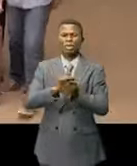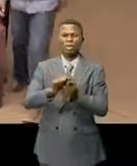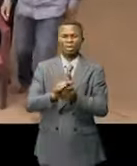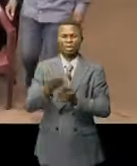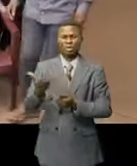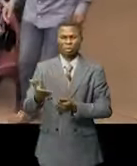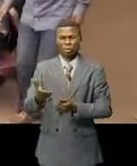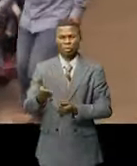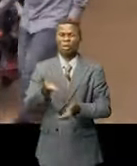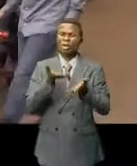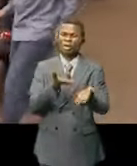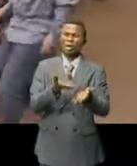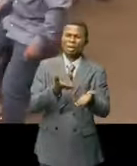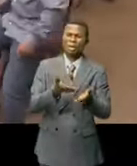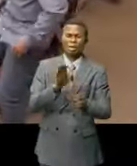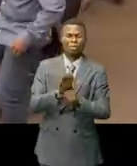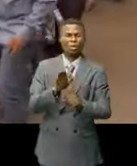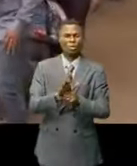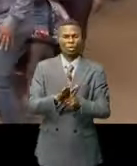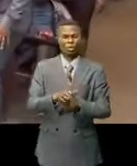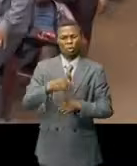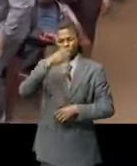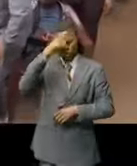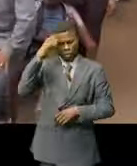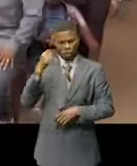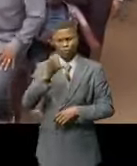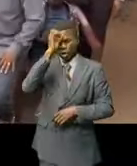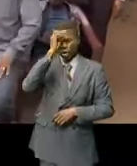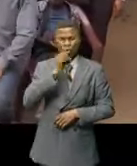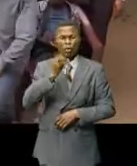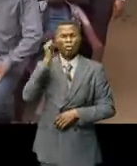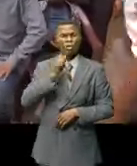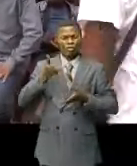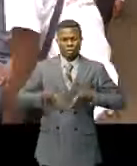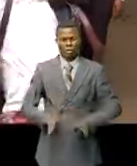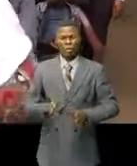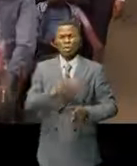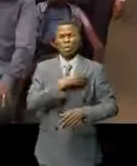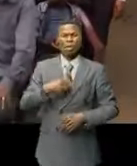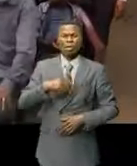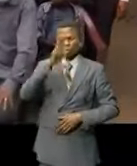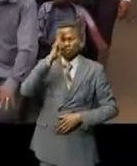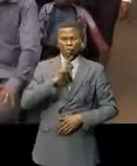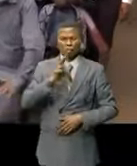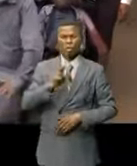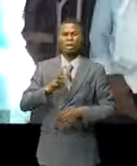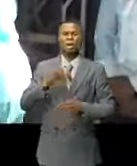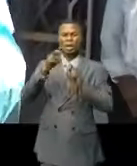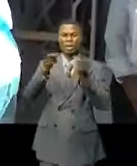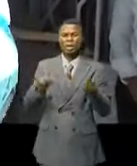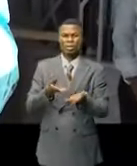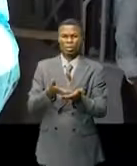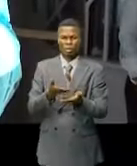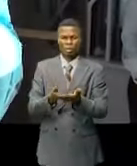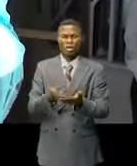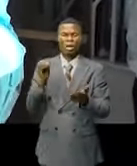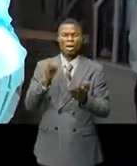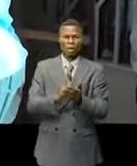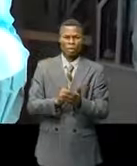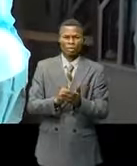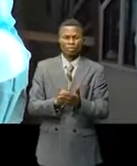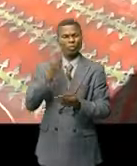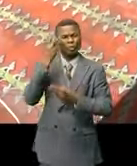Et c'est là pour soulager tant soit peu les orphelins, les filles mères et les veuves de leur souffrance. Il s'en est suivi